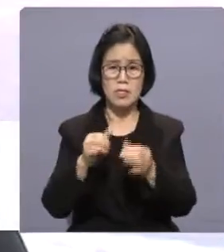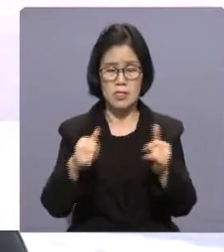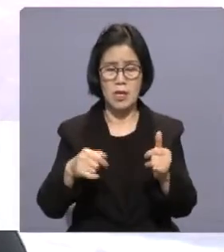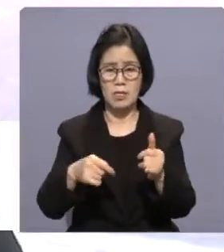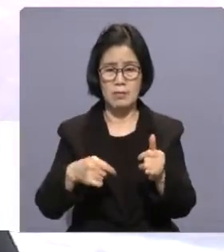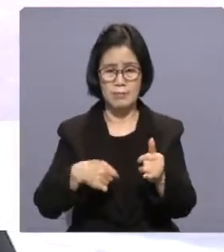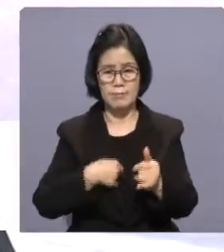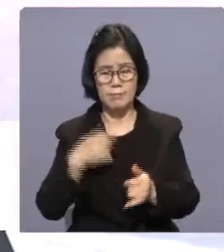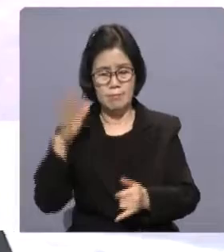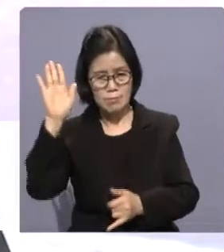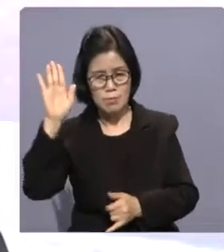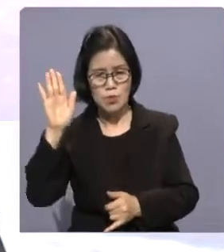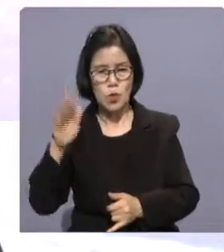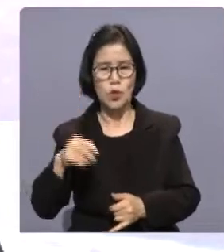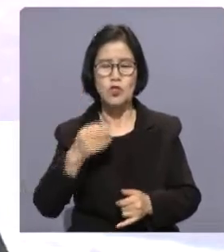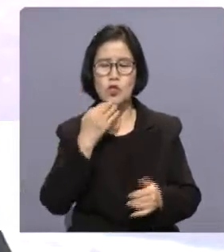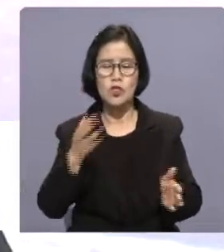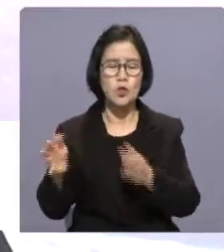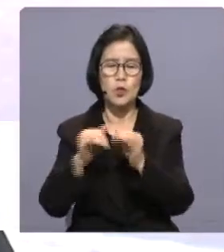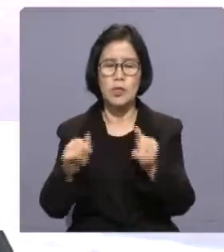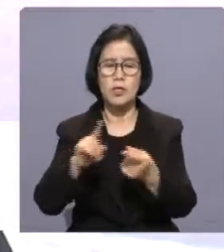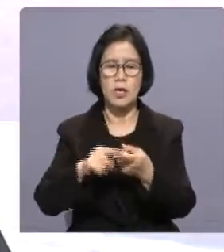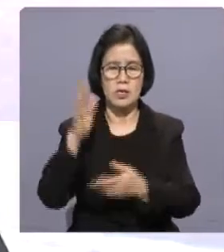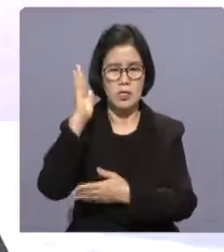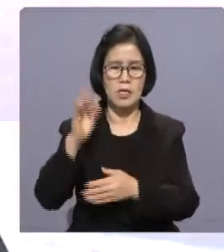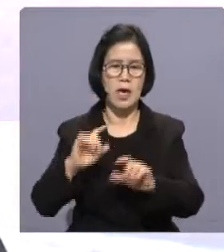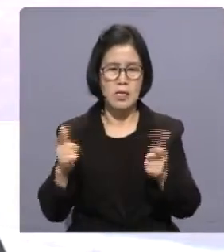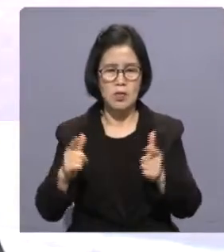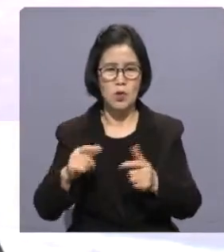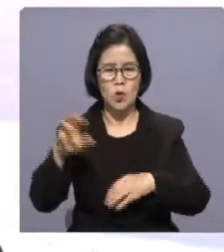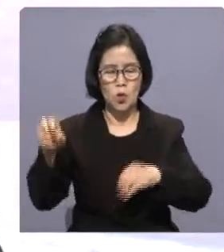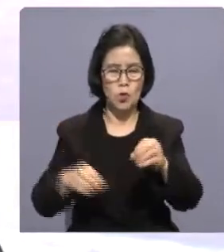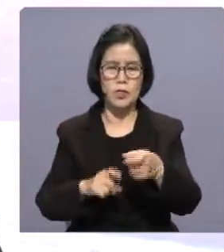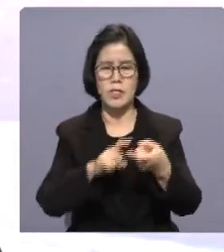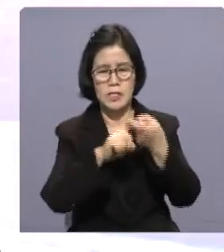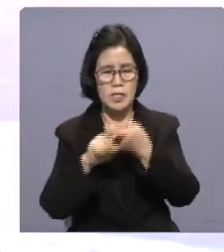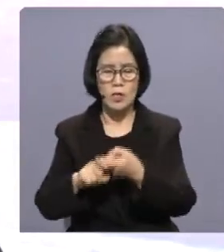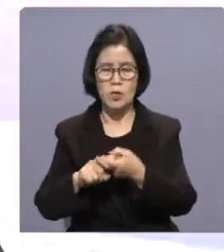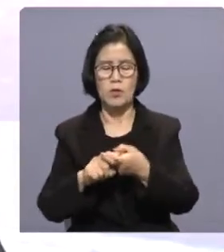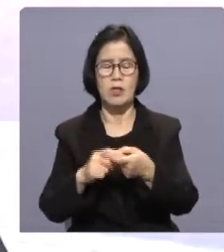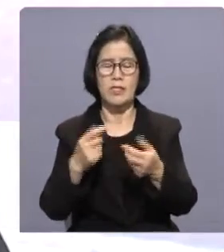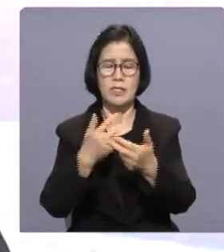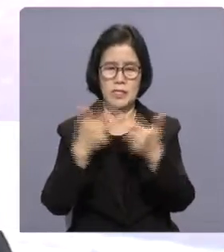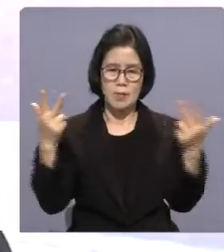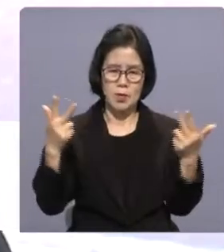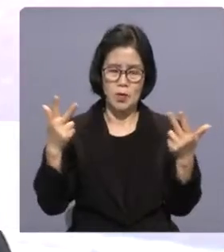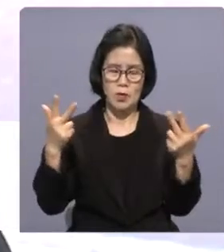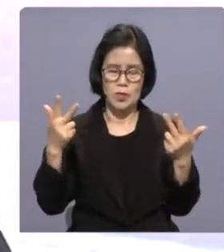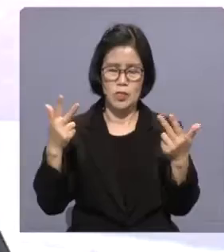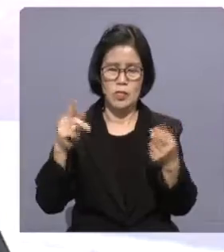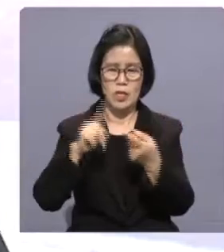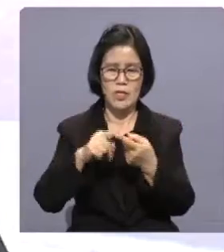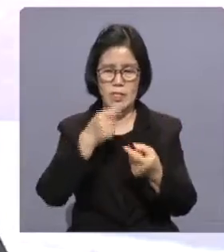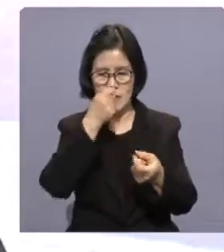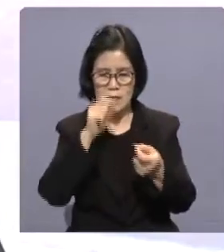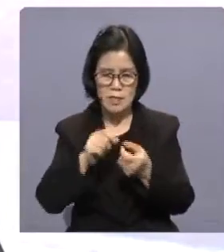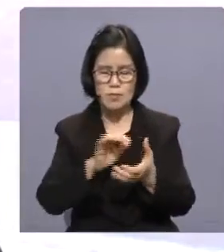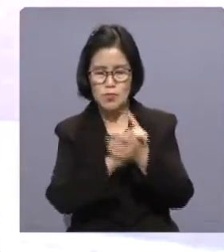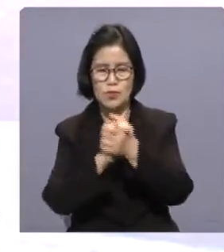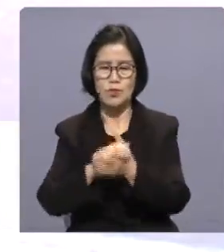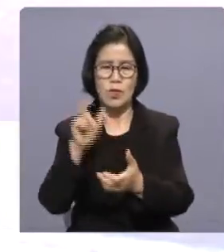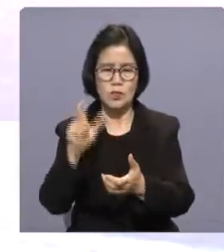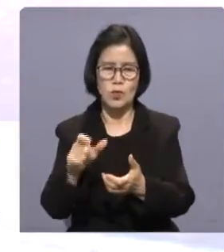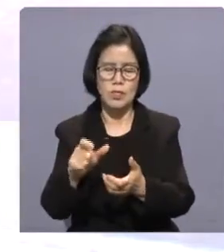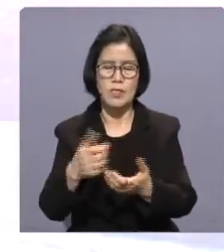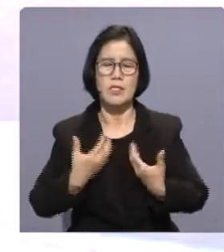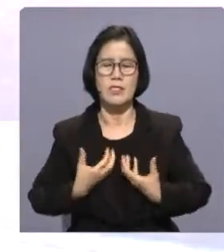자처하면서 경기도민에 대한 이야기가 아니라 오히려 인연과 그리고 이재명 전 지사와의 친분을 강조하는 데서